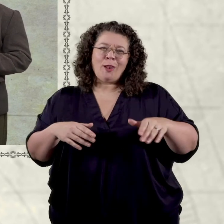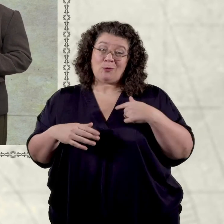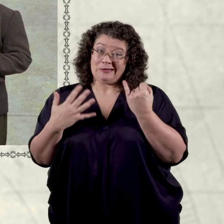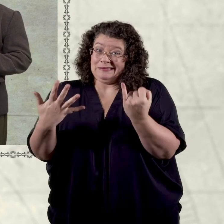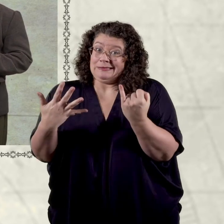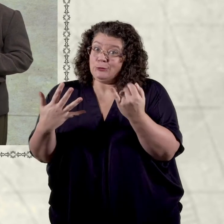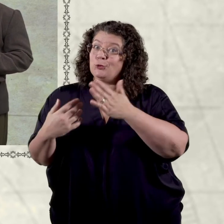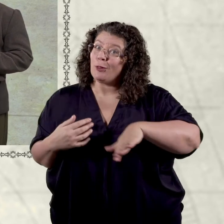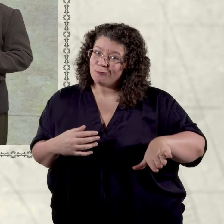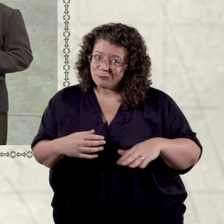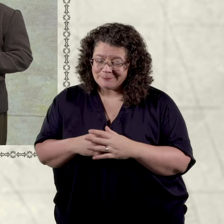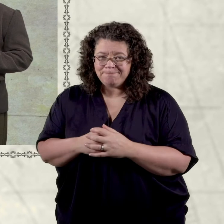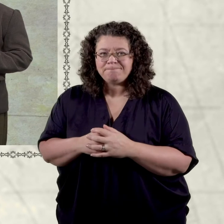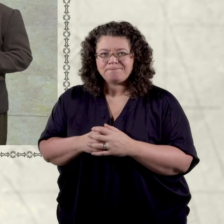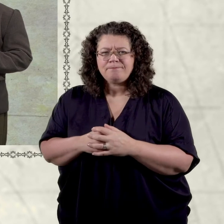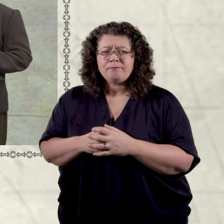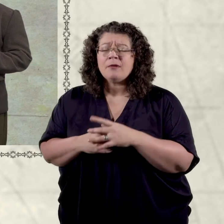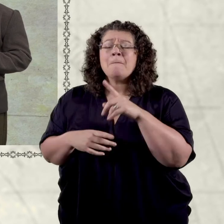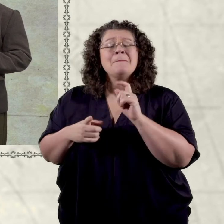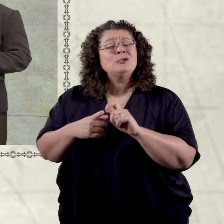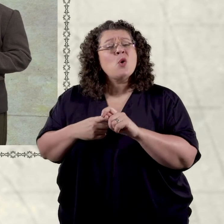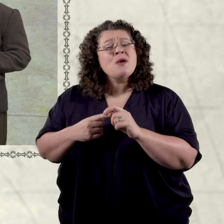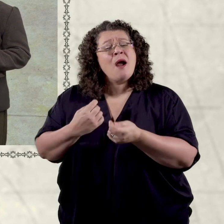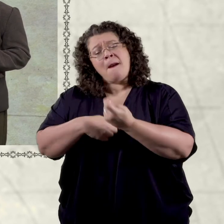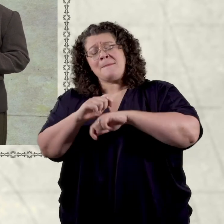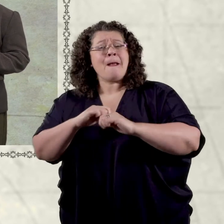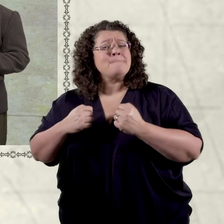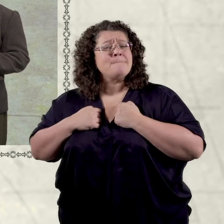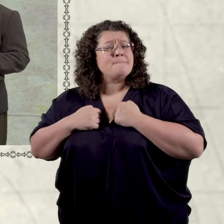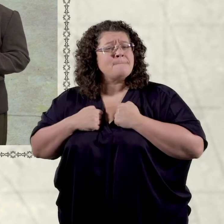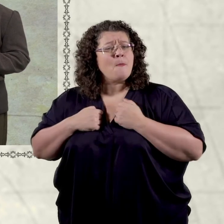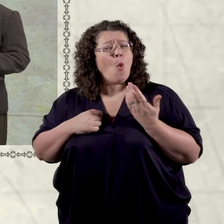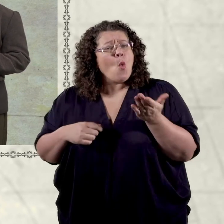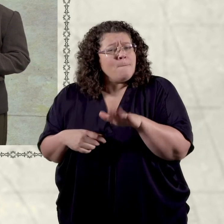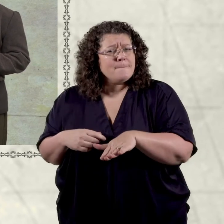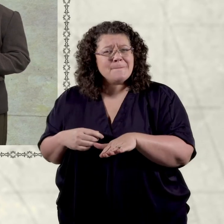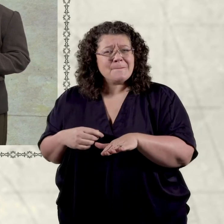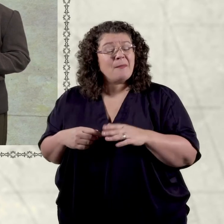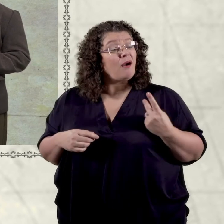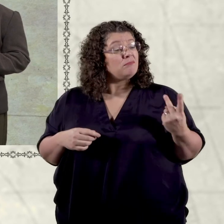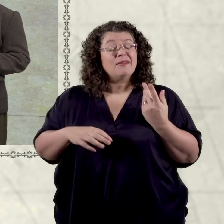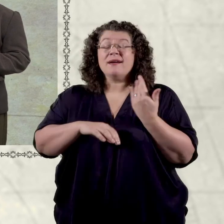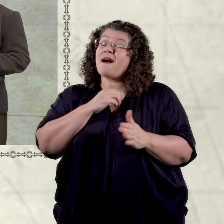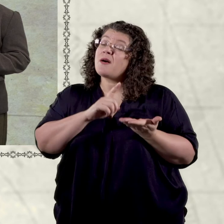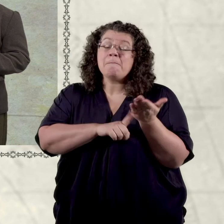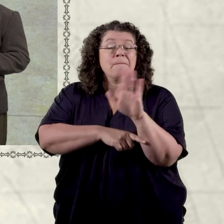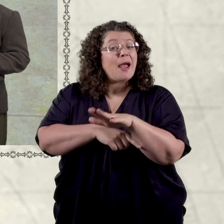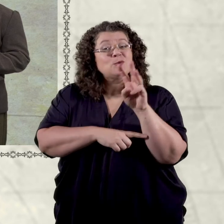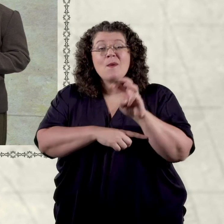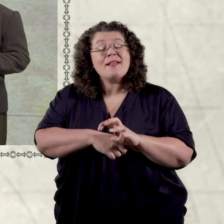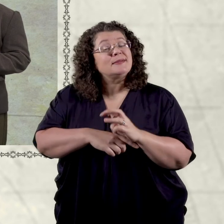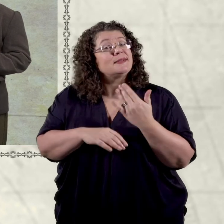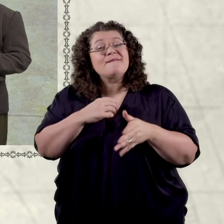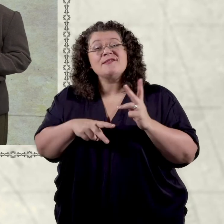6 o blant i gyd. Ac ar ôl hynny, Patagonia oedd yn cartref ni. A fuon ni erioed yn ôl i